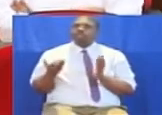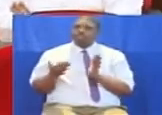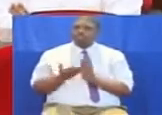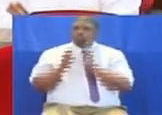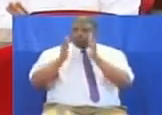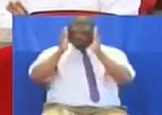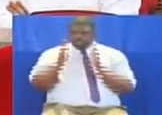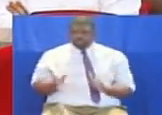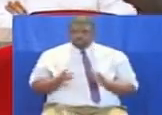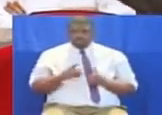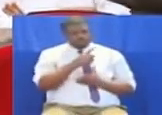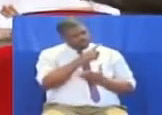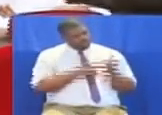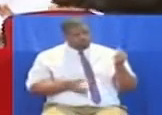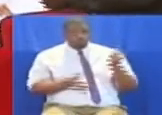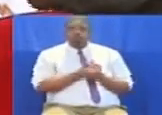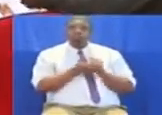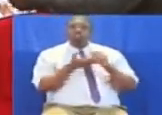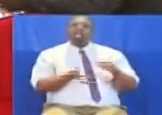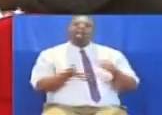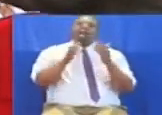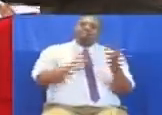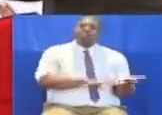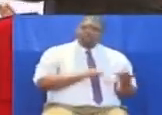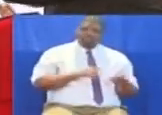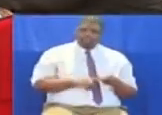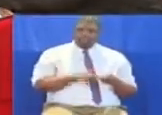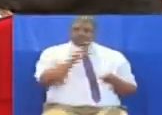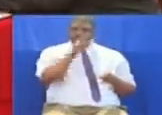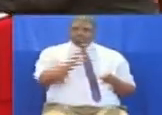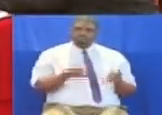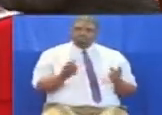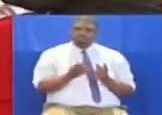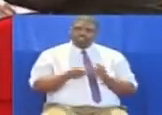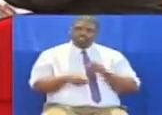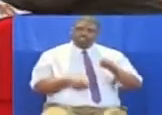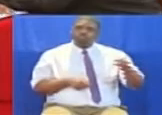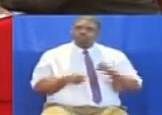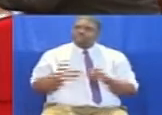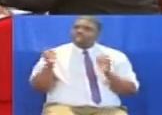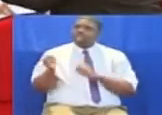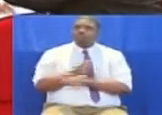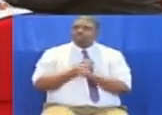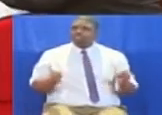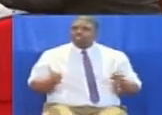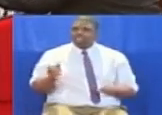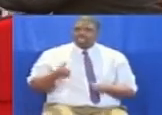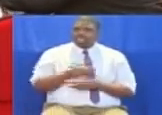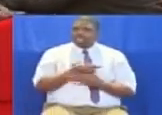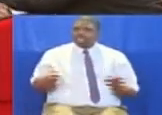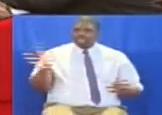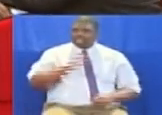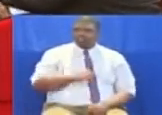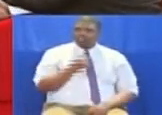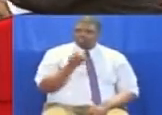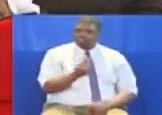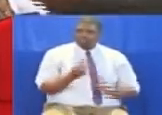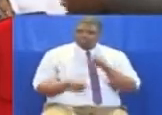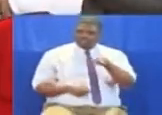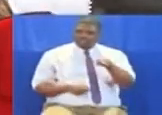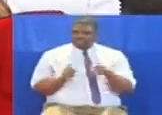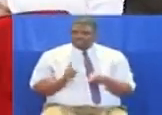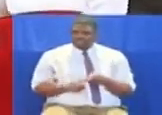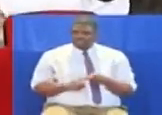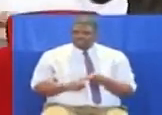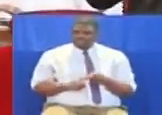Magufuli afe. Sasa mtu wa namna hiyo haiwezekani hata siku moja, haiwezekani